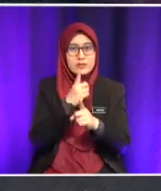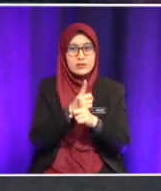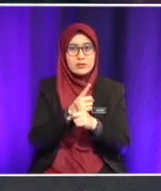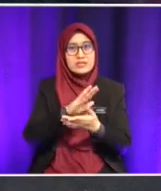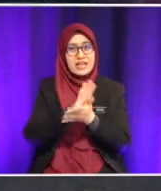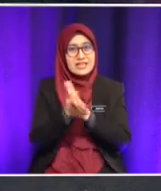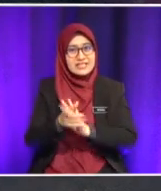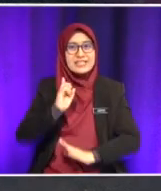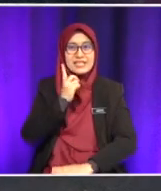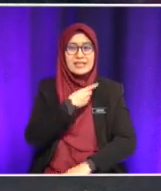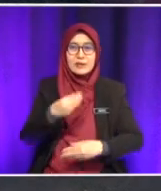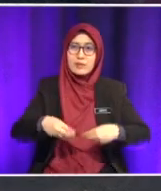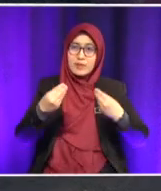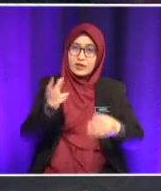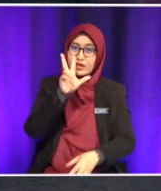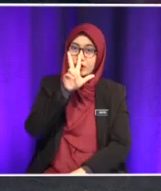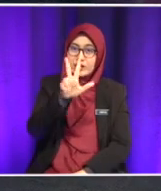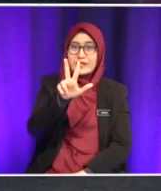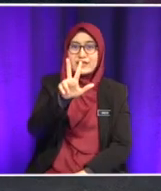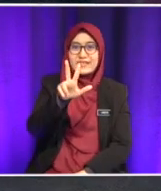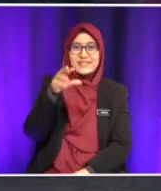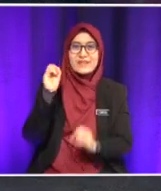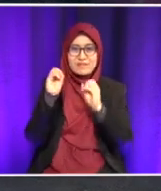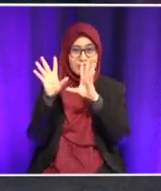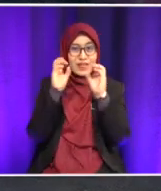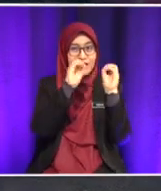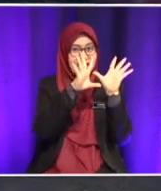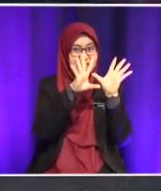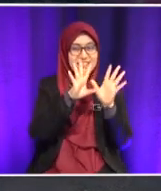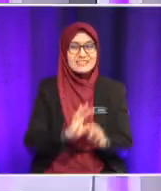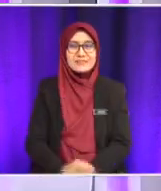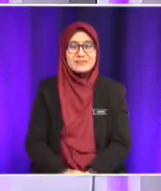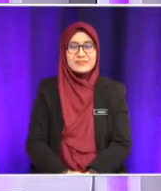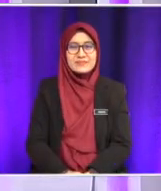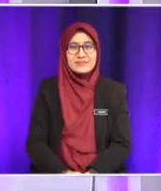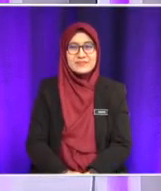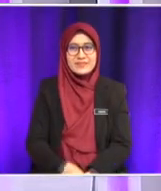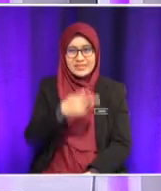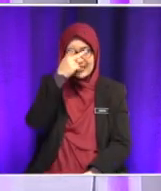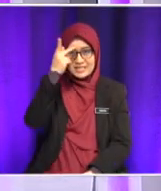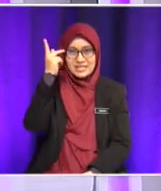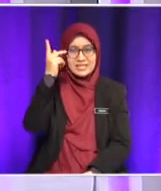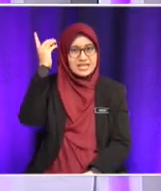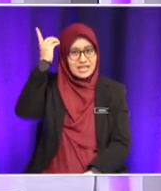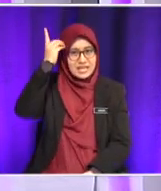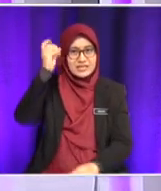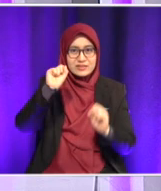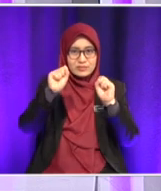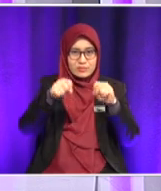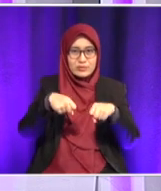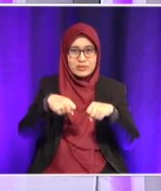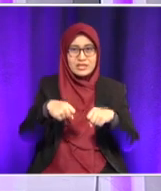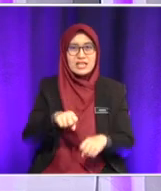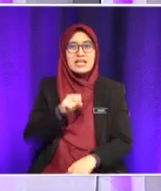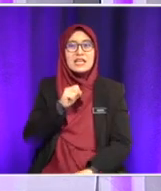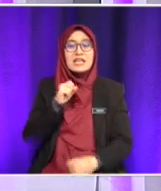tiga bintang kepada bintang baik dia ini memberi penjelasan Bukankah dengan Betul